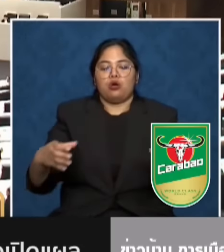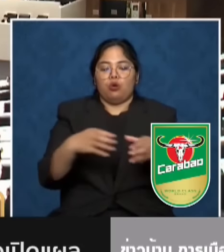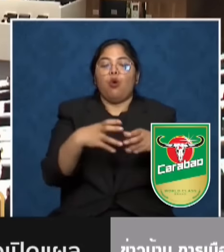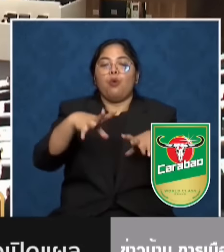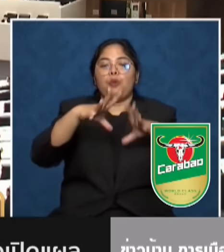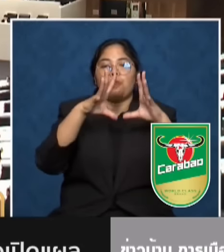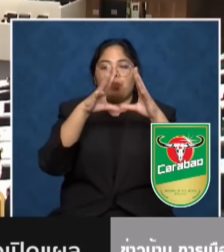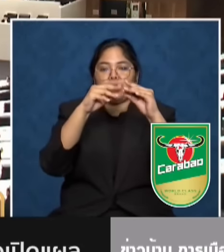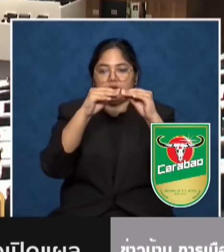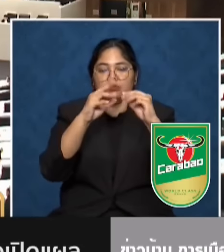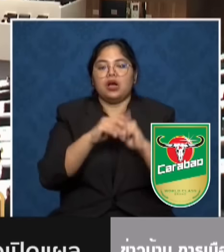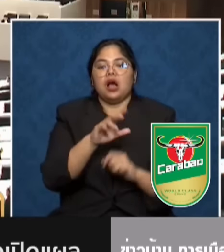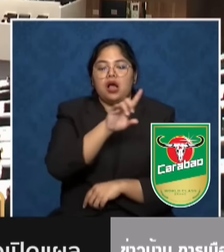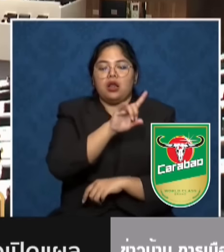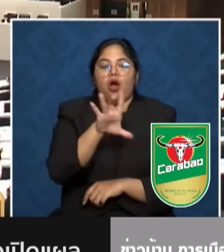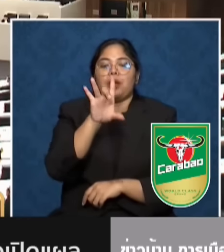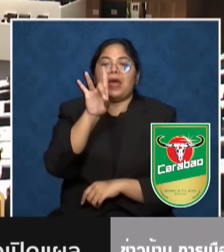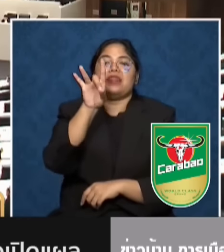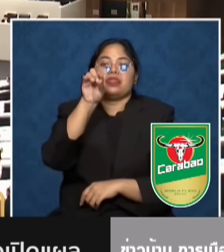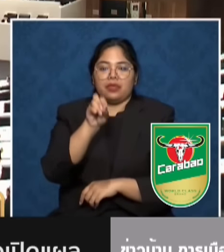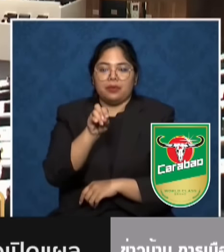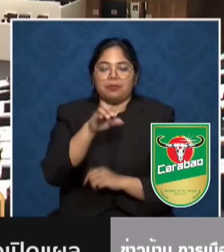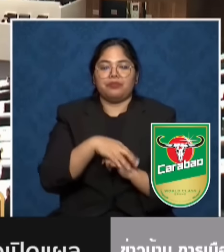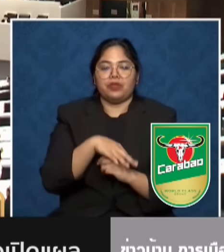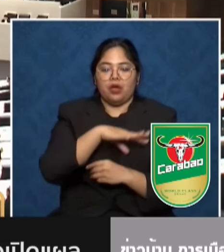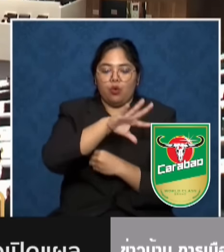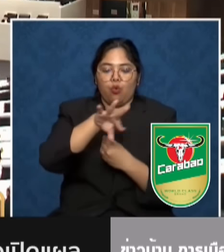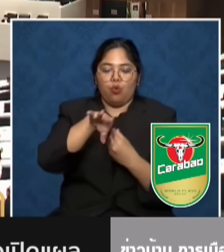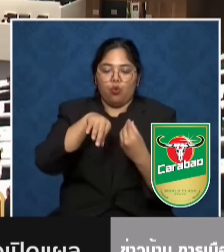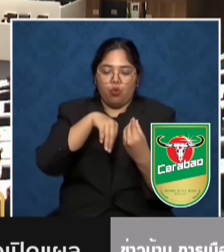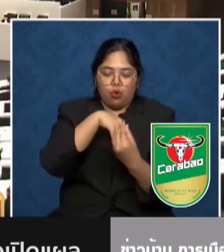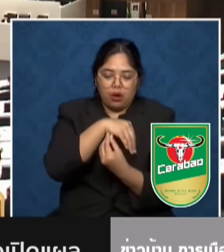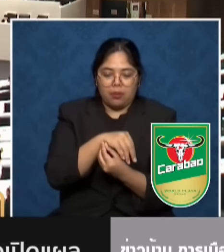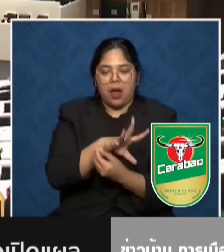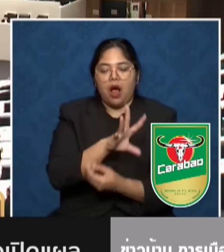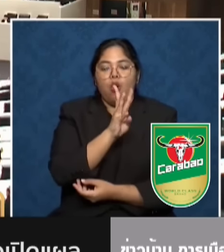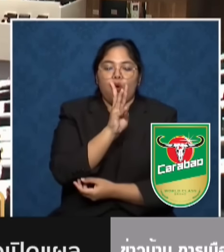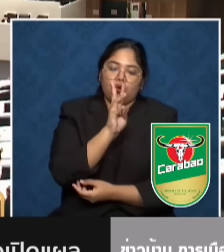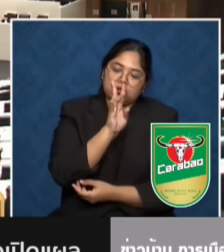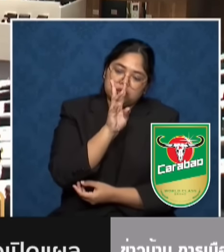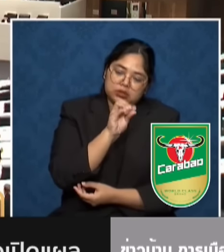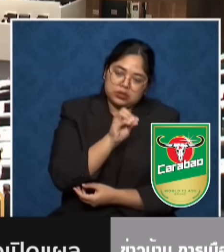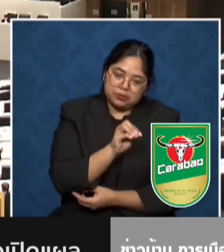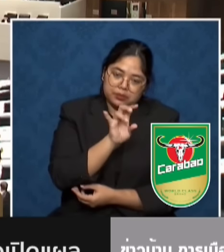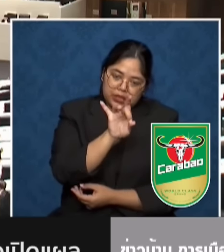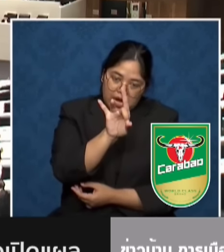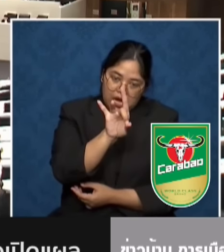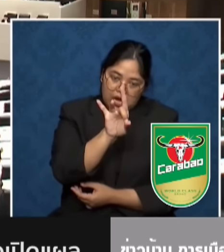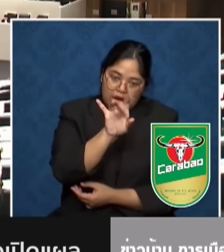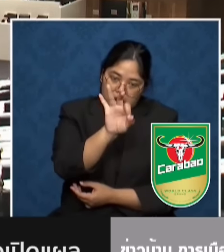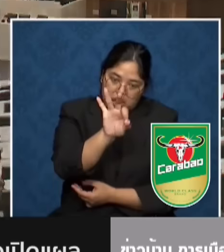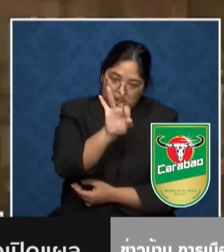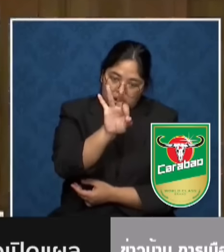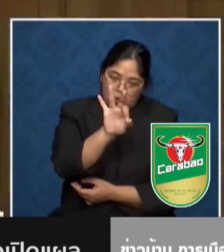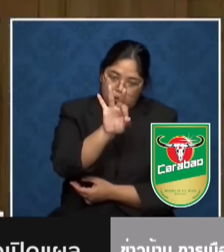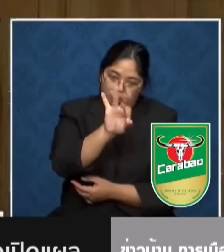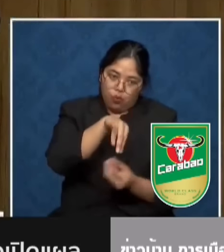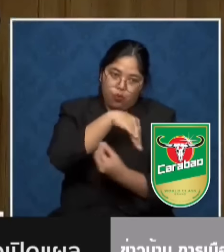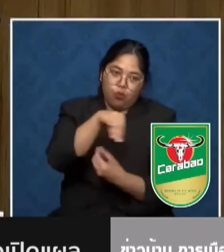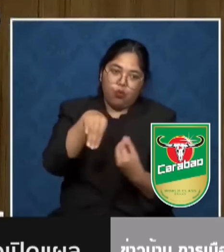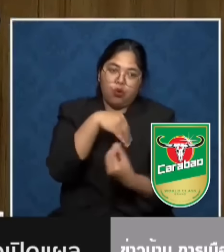าไม่ใช่คนอื่น ก็ท่านนายกนะไม่เห็นหร อ นะทีนี้คุณจุรินทร์ก็พูดต่อนะครับบอกว่าตอนนี้เนี่